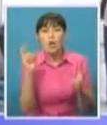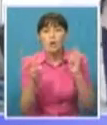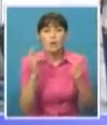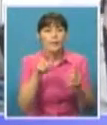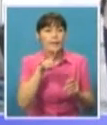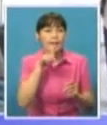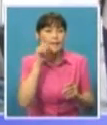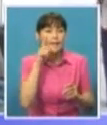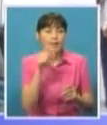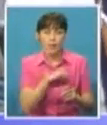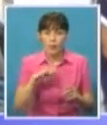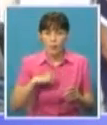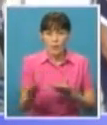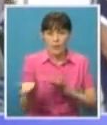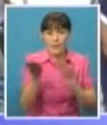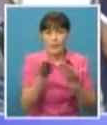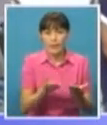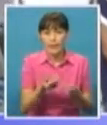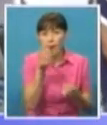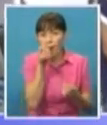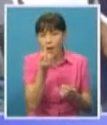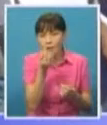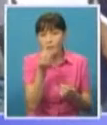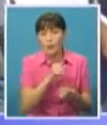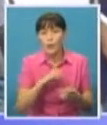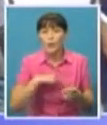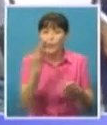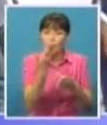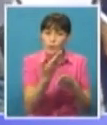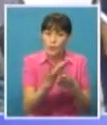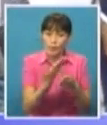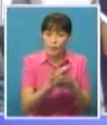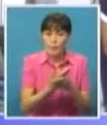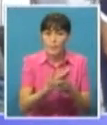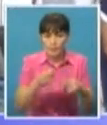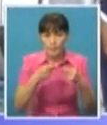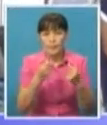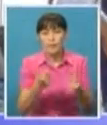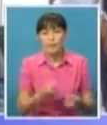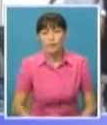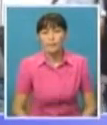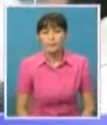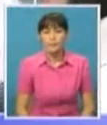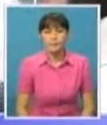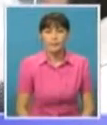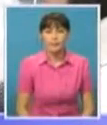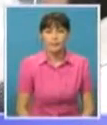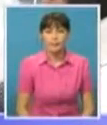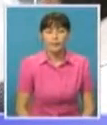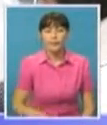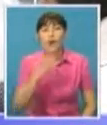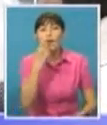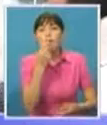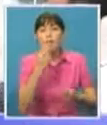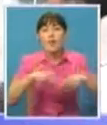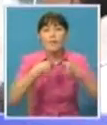жастар, ерікті жастар келіп, осындай кішкене болса да, көлге тамшыдай болса да көмегімізді тисін деп осындай бір игі істен бастап жатқан жайымыз бар. Қан